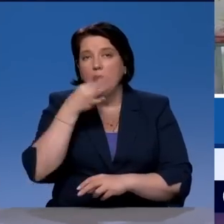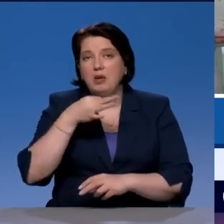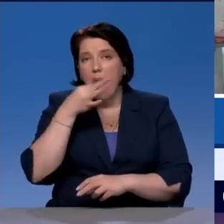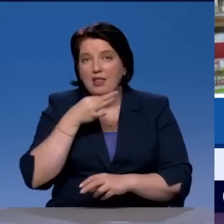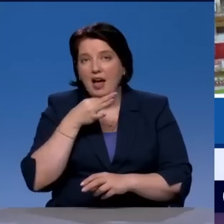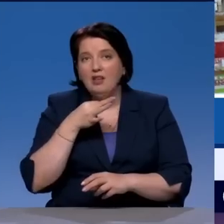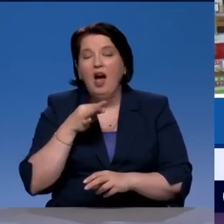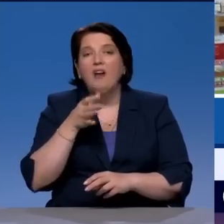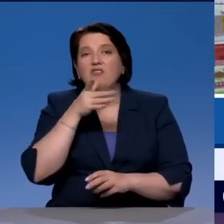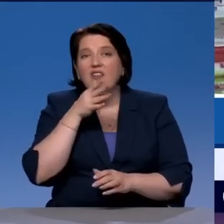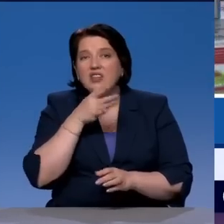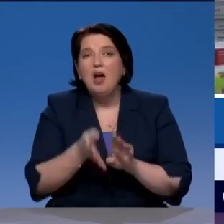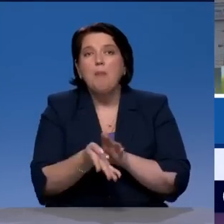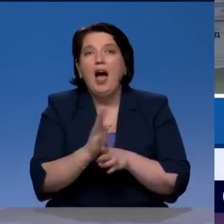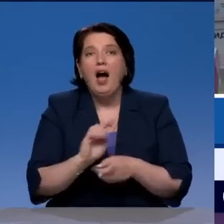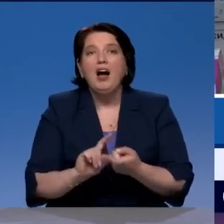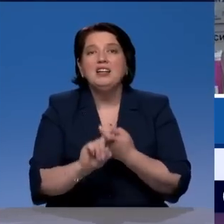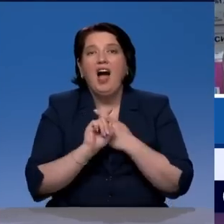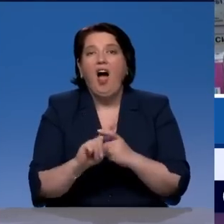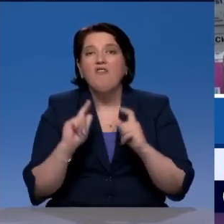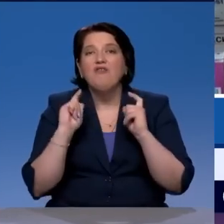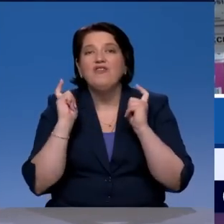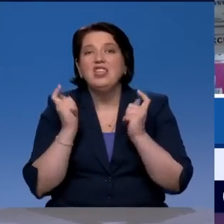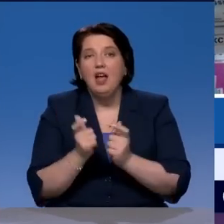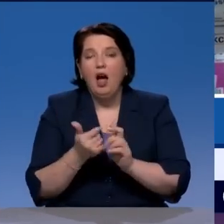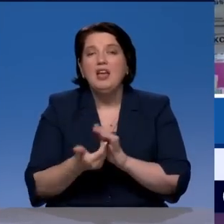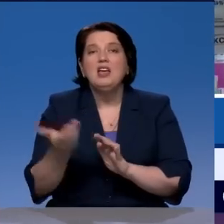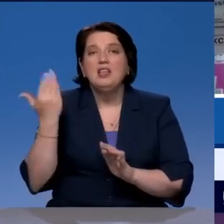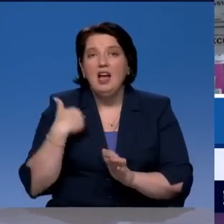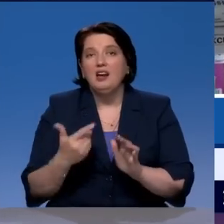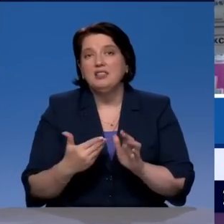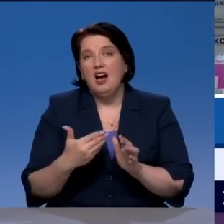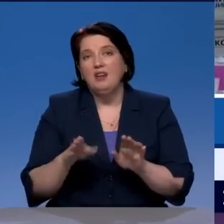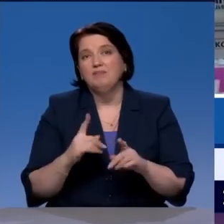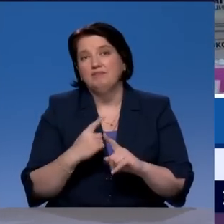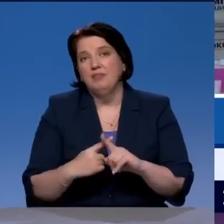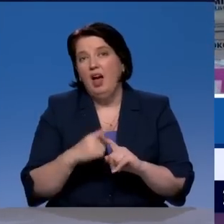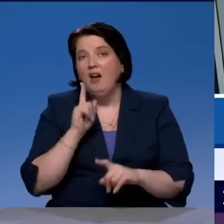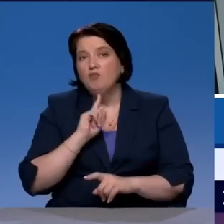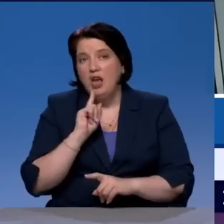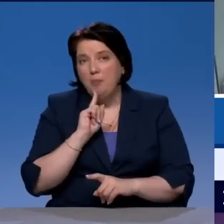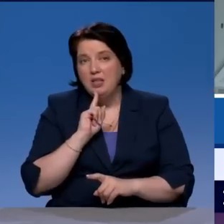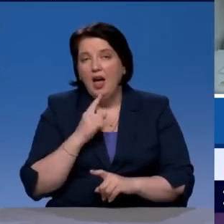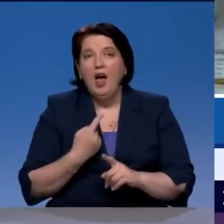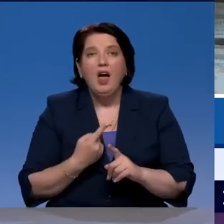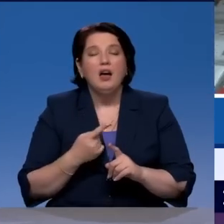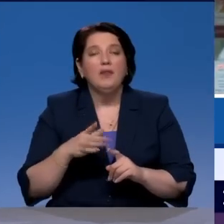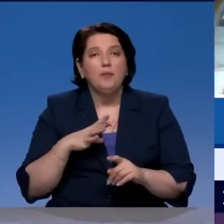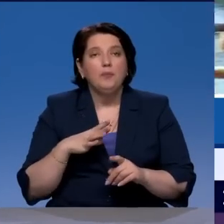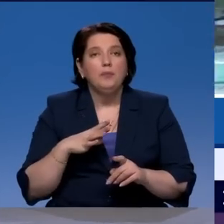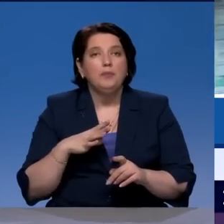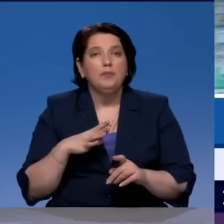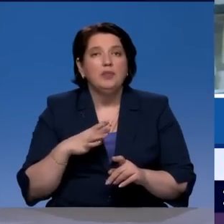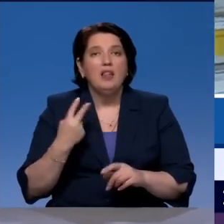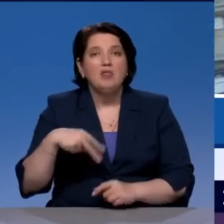был ковид, Николай Федорович, и тогда, видимо, не решились вводить эту практику. Тогда был не столько ковид, сколько в